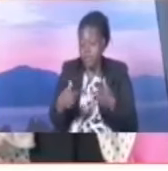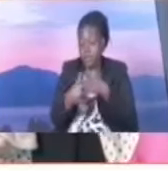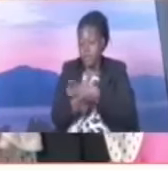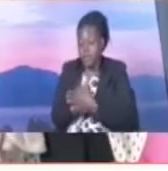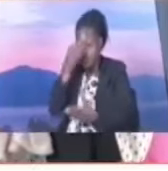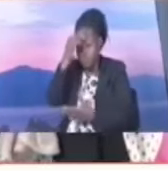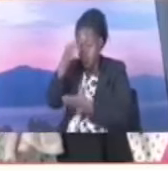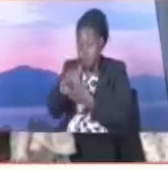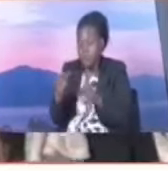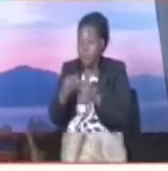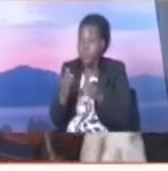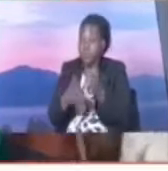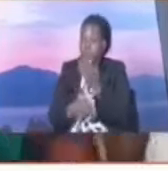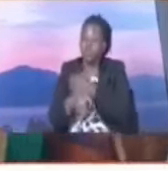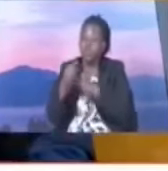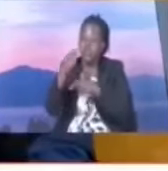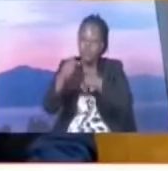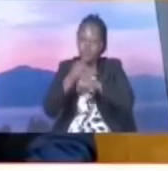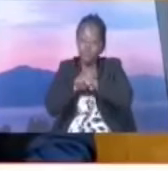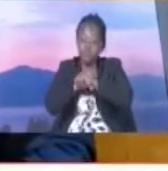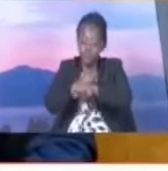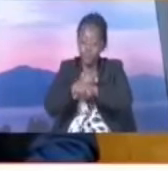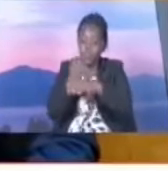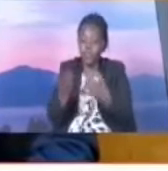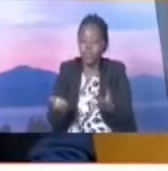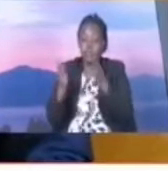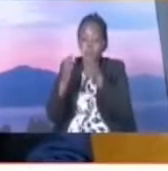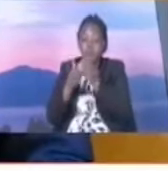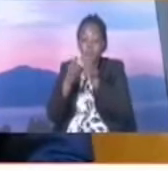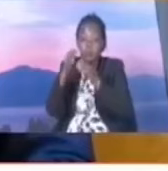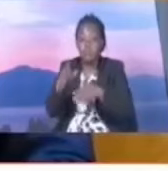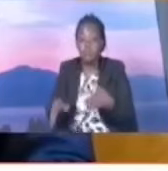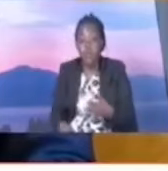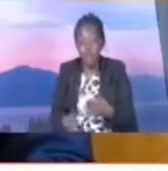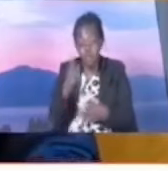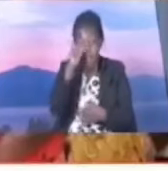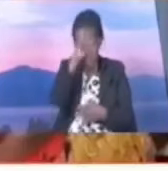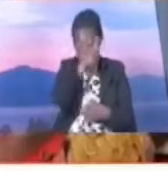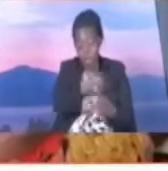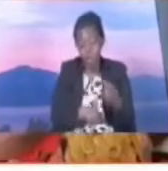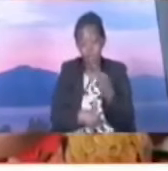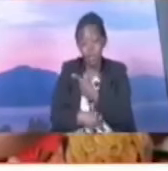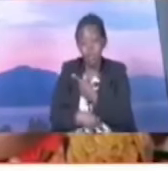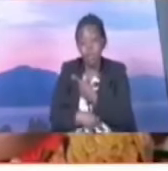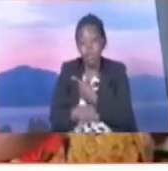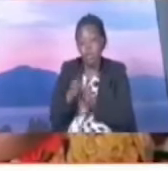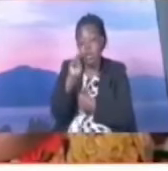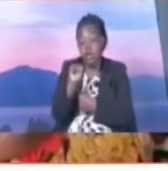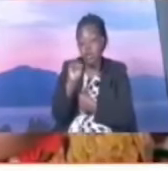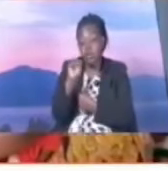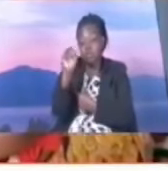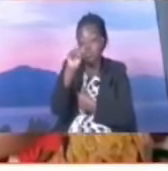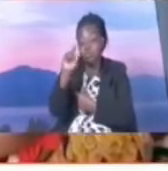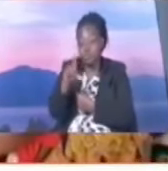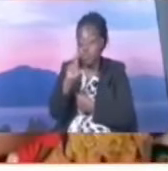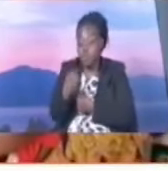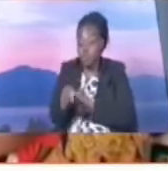omutonzi ayongere okumukuuma. Emikolo gy'okulimidde omulangira luwangula basajja nsolo jjajja w'olulyo olulangira neebaza omutonzi